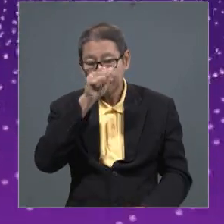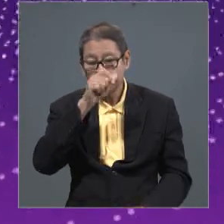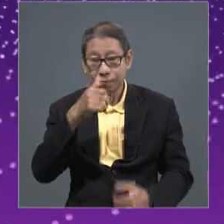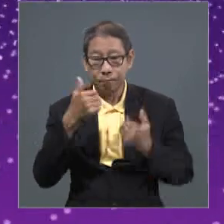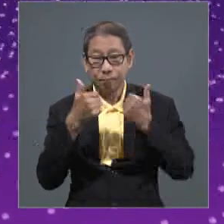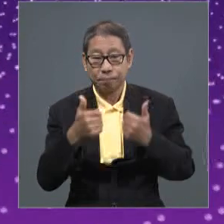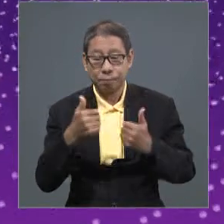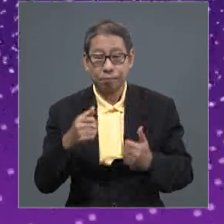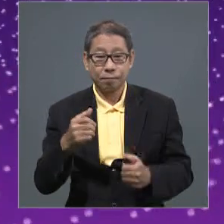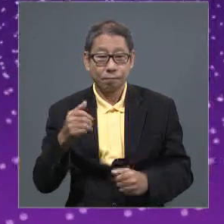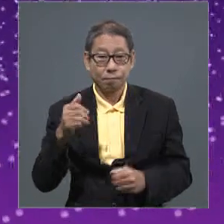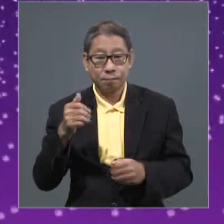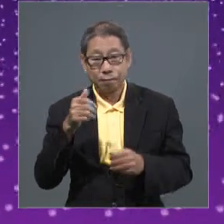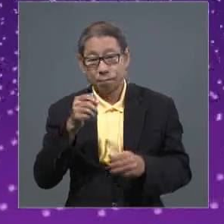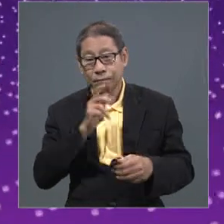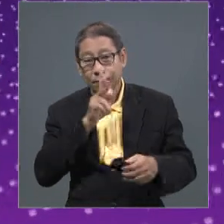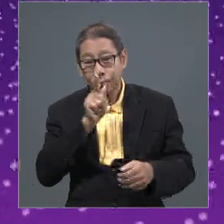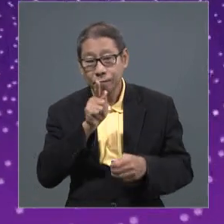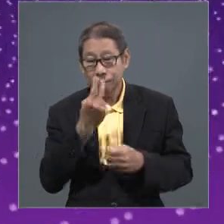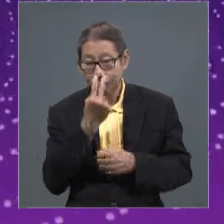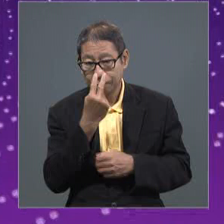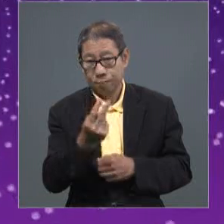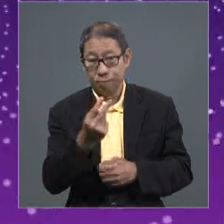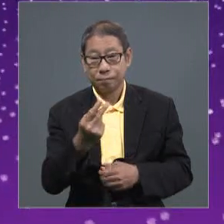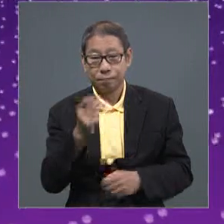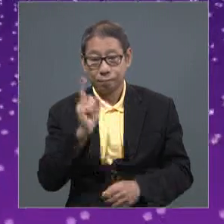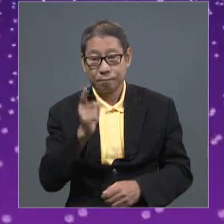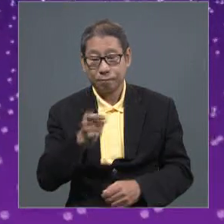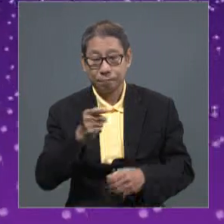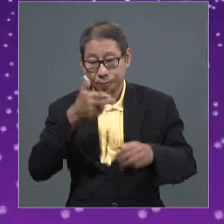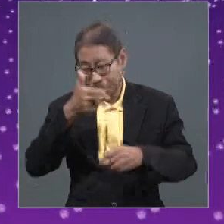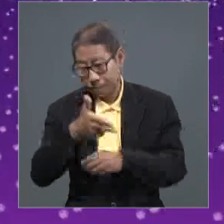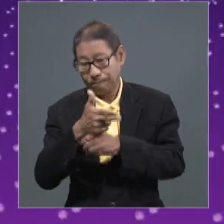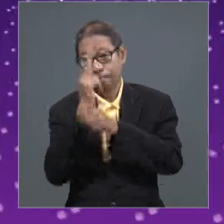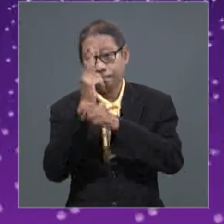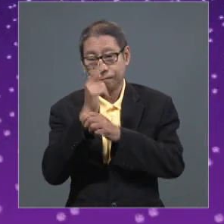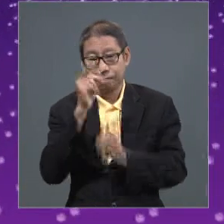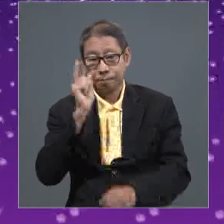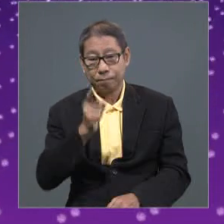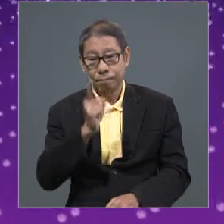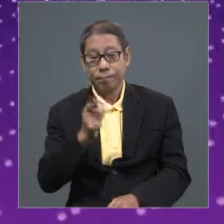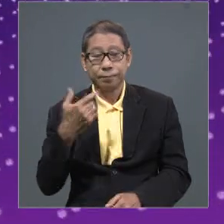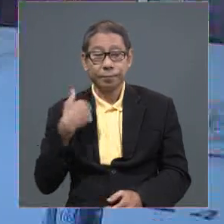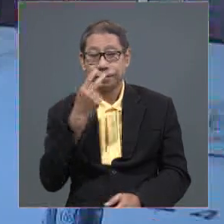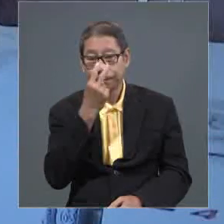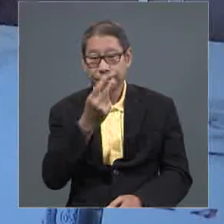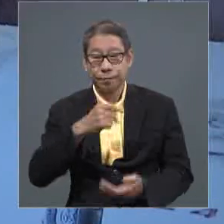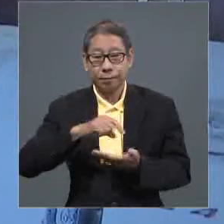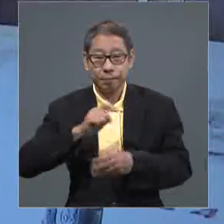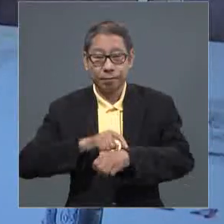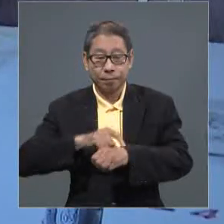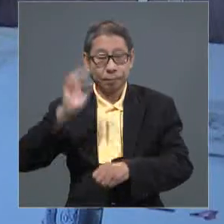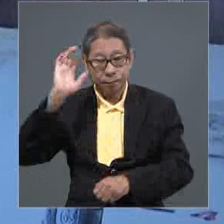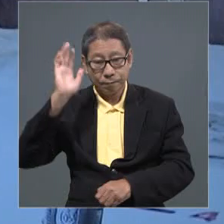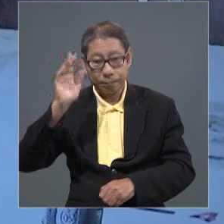นะฮะให้สื่อมวลชนเนี่ยได้เห็นกันกับตาเลยค่ะ ยิงโชว์ให้ดูเลย ใช่ค่ะเดี๋ยวไปดูนะคะในระหว่างแถลงข่าวค่ะมี